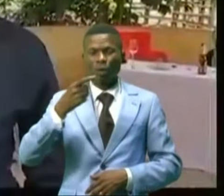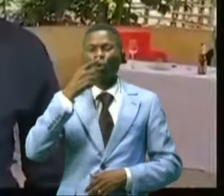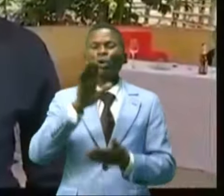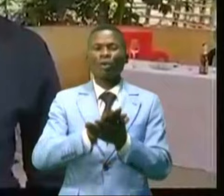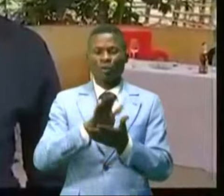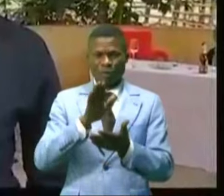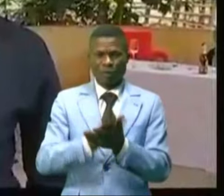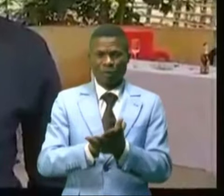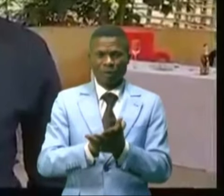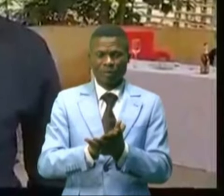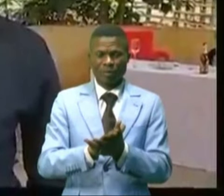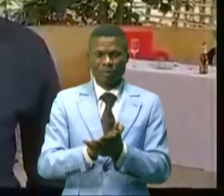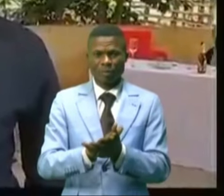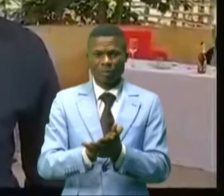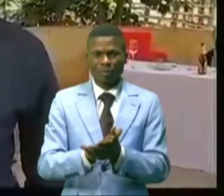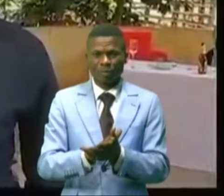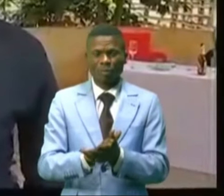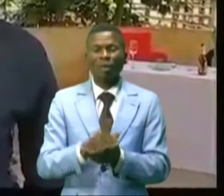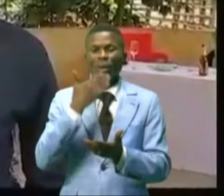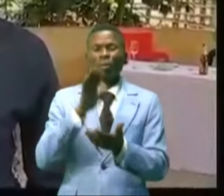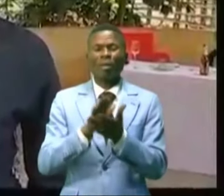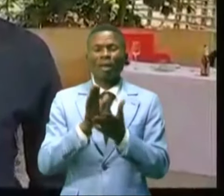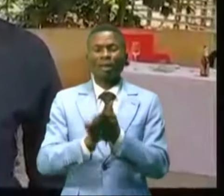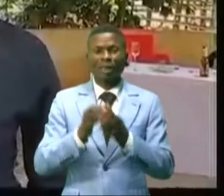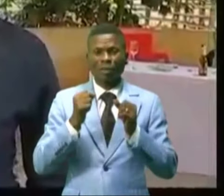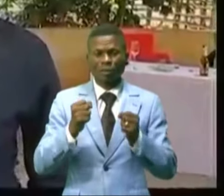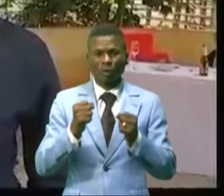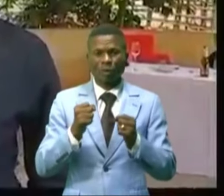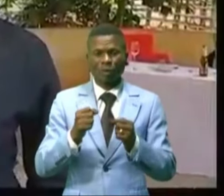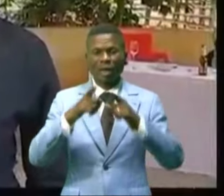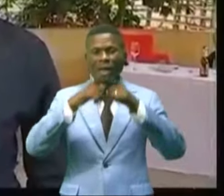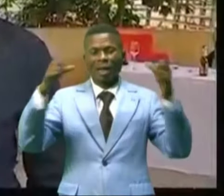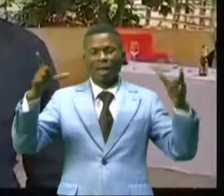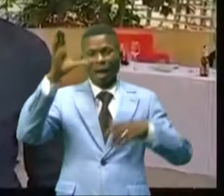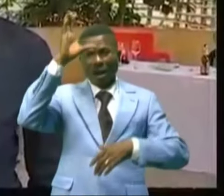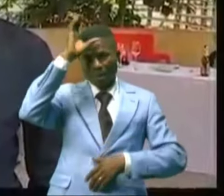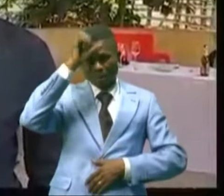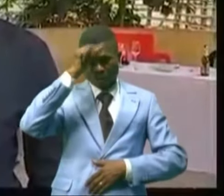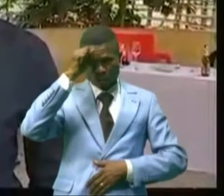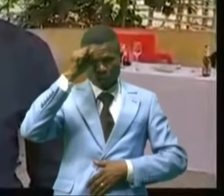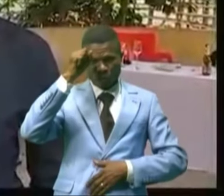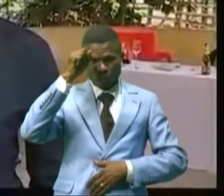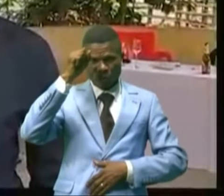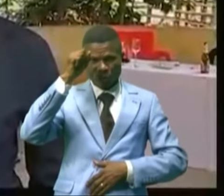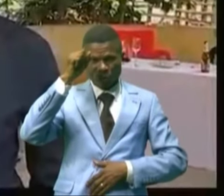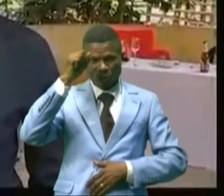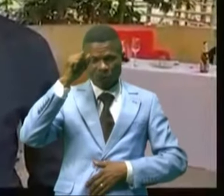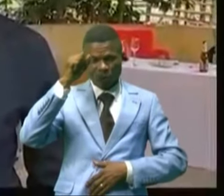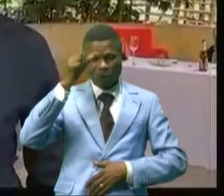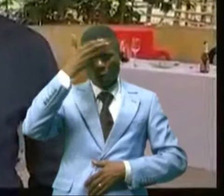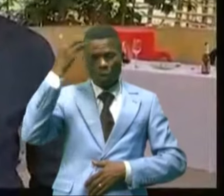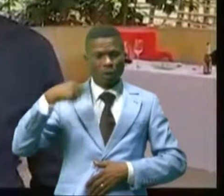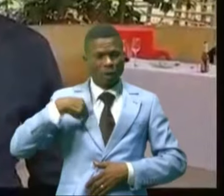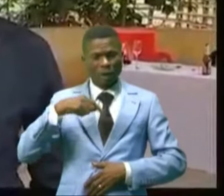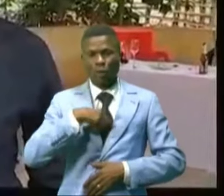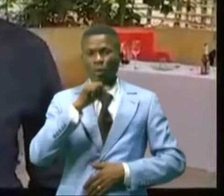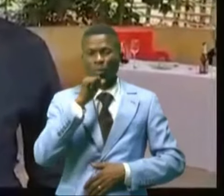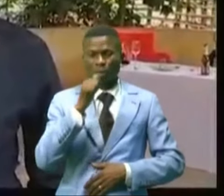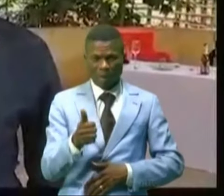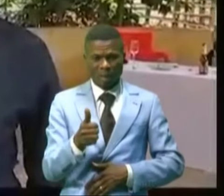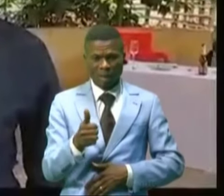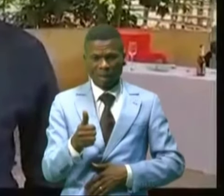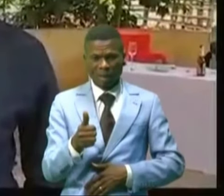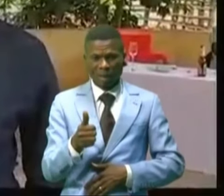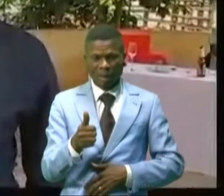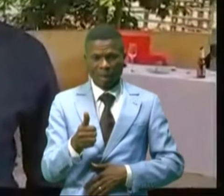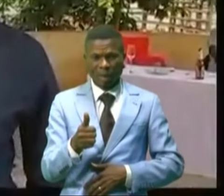remerciements dans les grands Bandundu ils n'ont pas oublié et ils